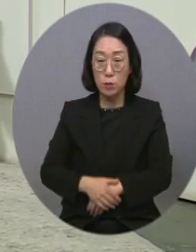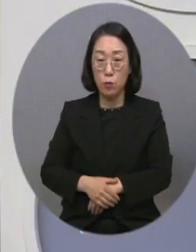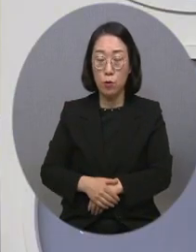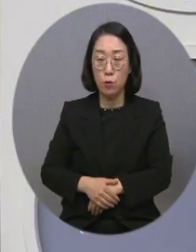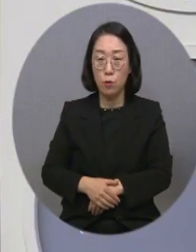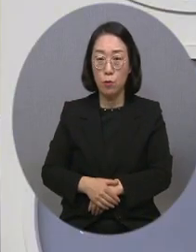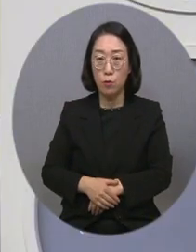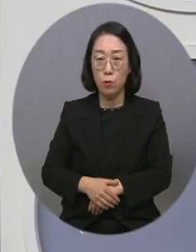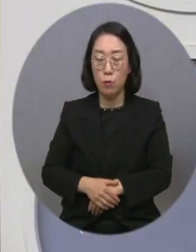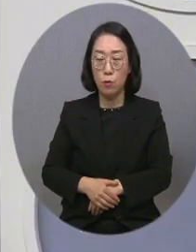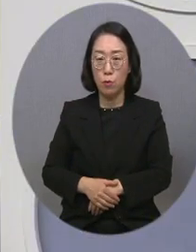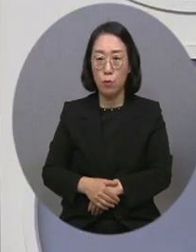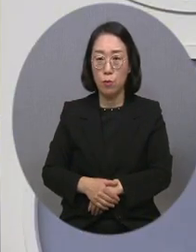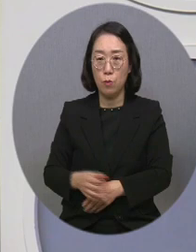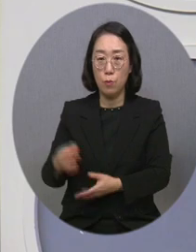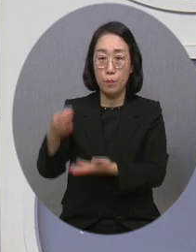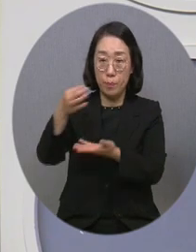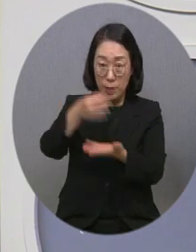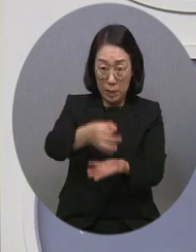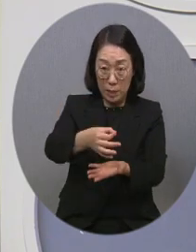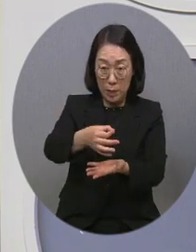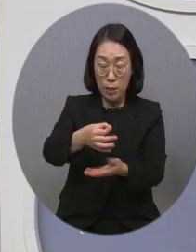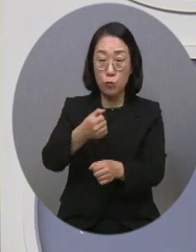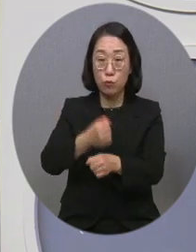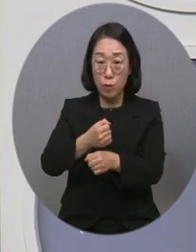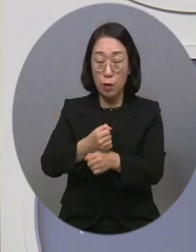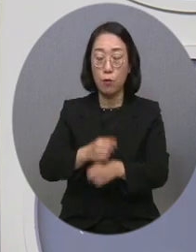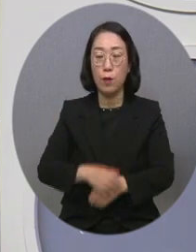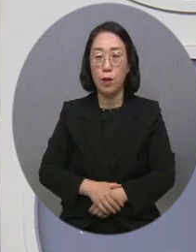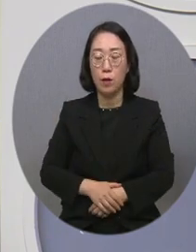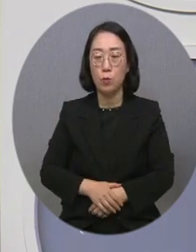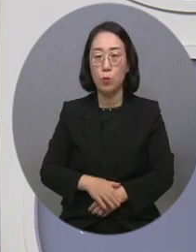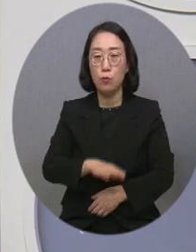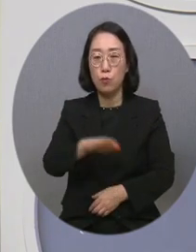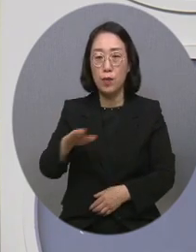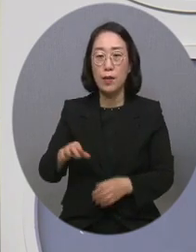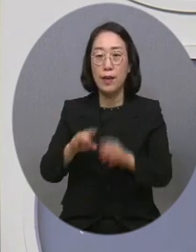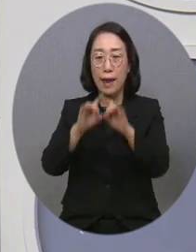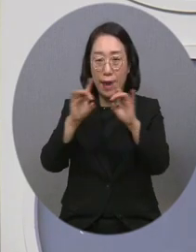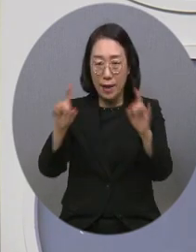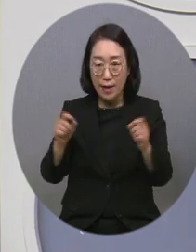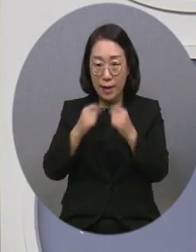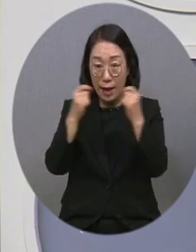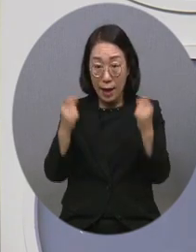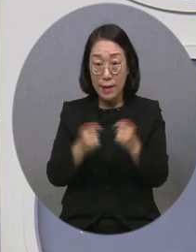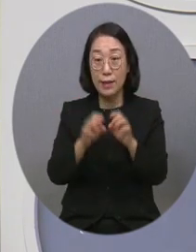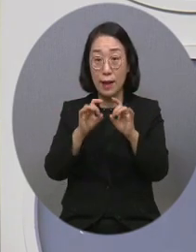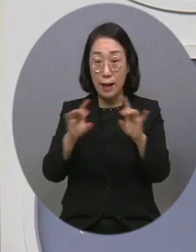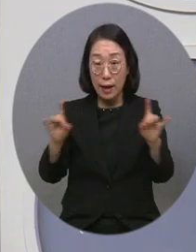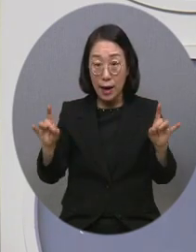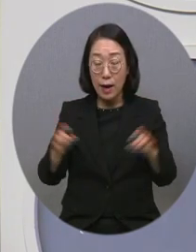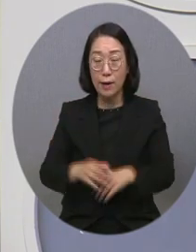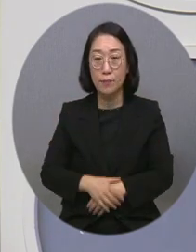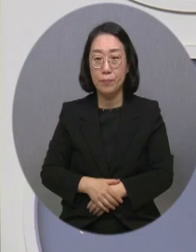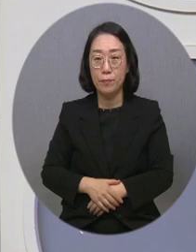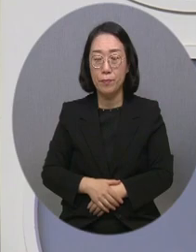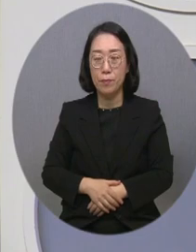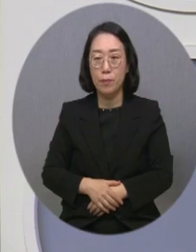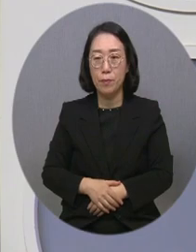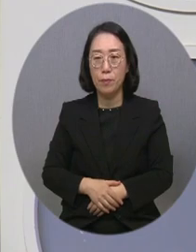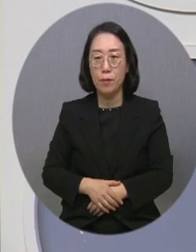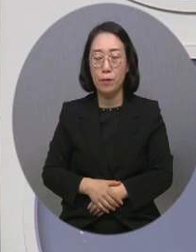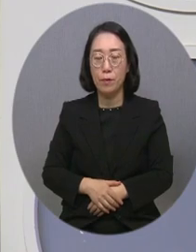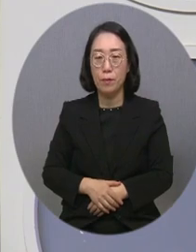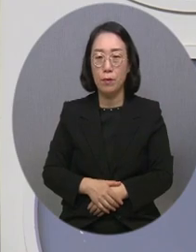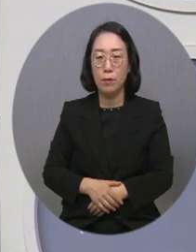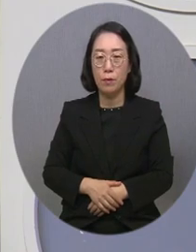이렇게 기업을 해준다 하거나 또는 우리 개인 고액 기부 활성화 있으니까